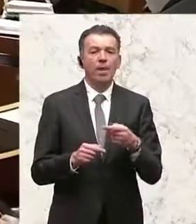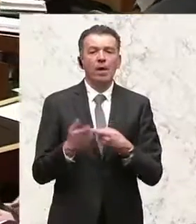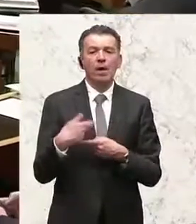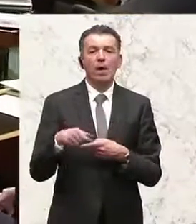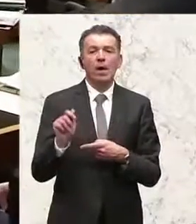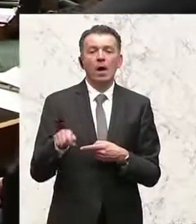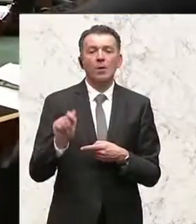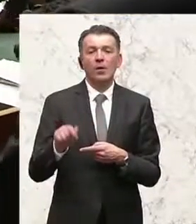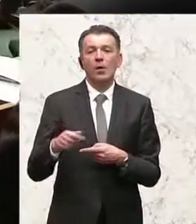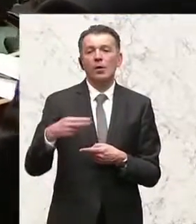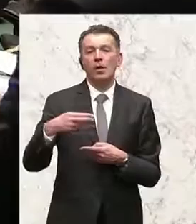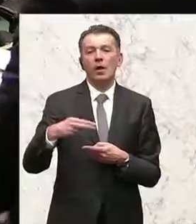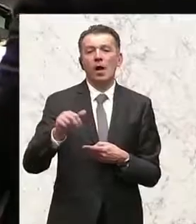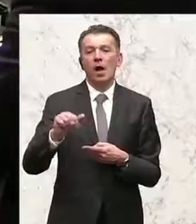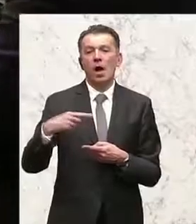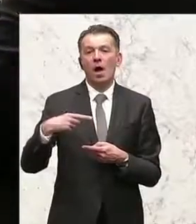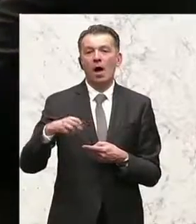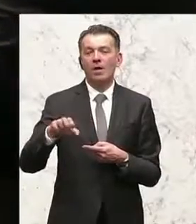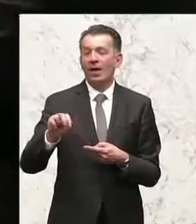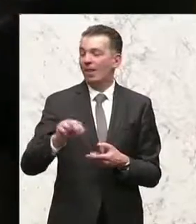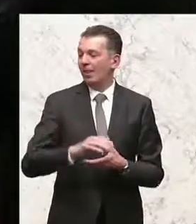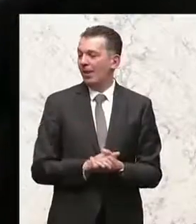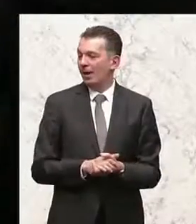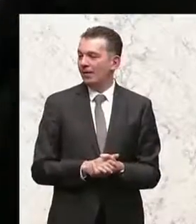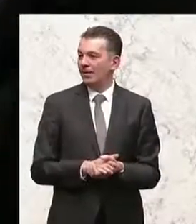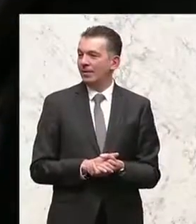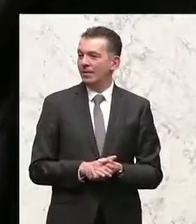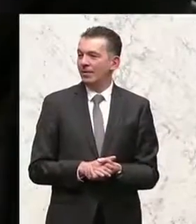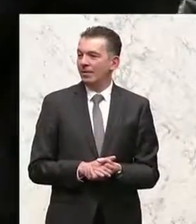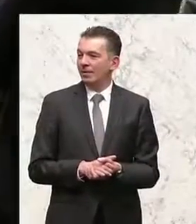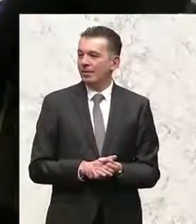Flucht müssten besser geschützt werden, fordert Carmen Schimanek von der FPÖ. Als nächstes